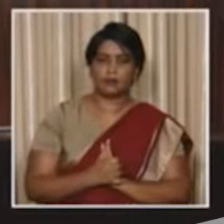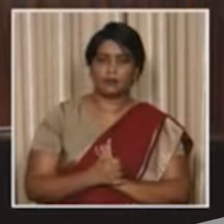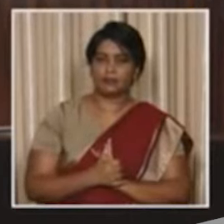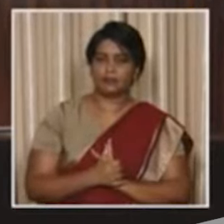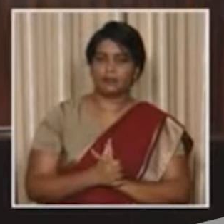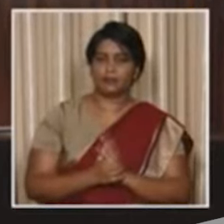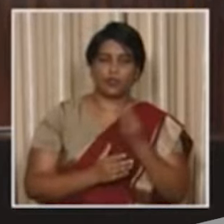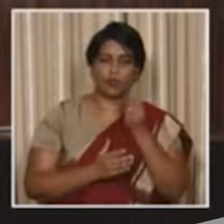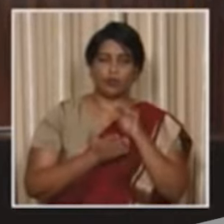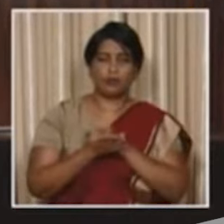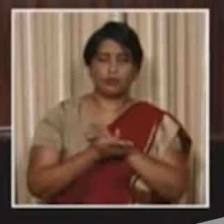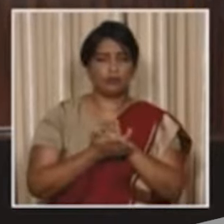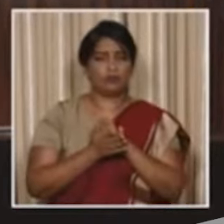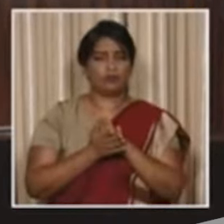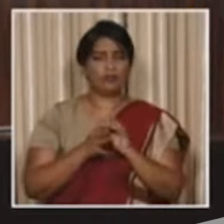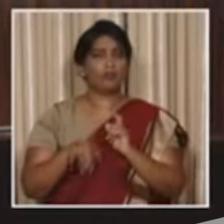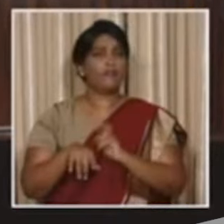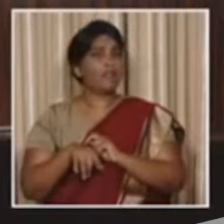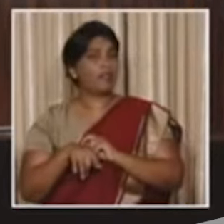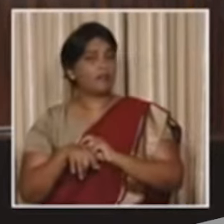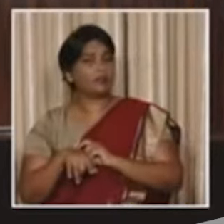පොඩි පැහැදිලි කිරීම විනාඩි කීයද